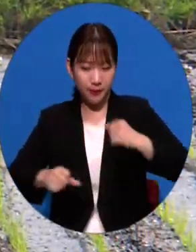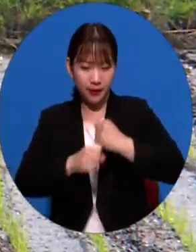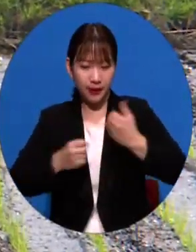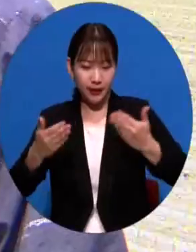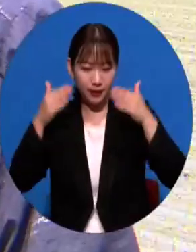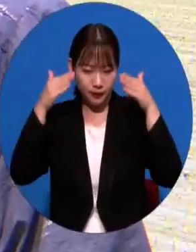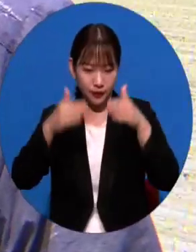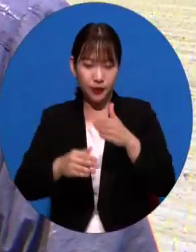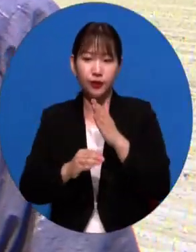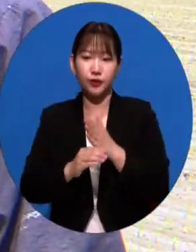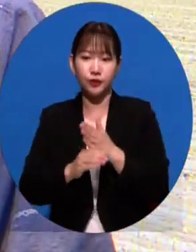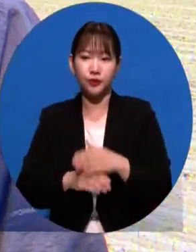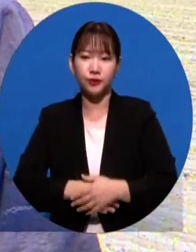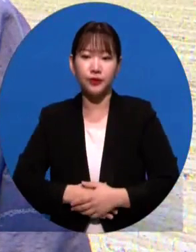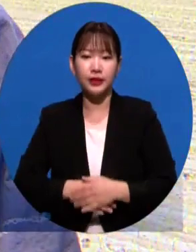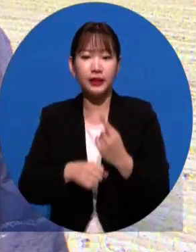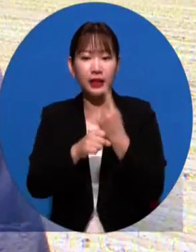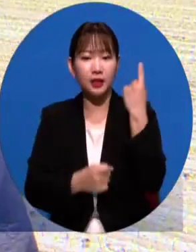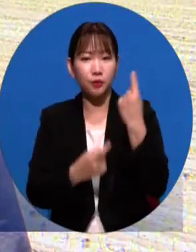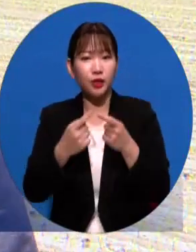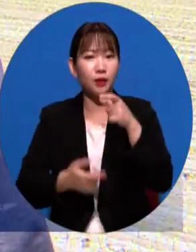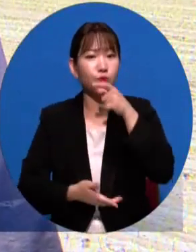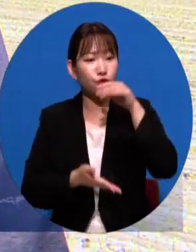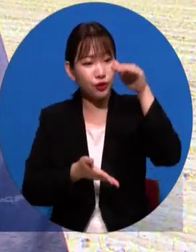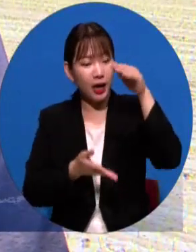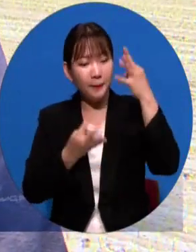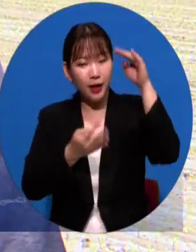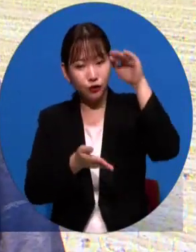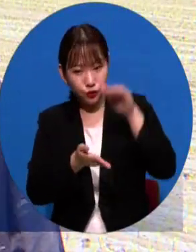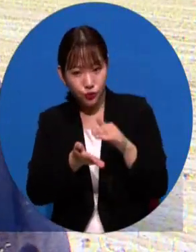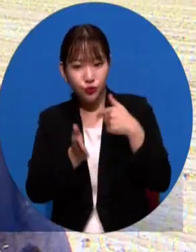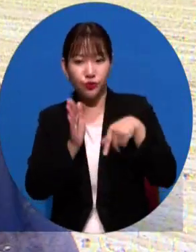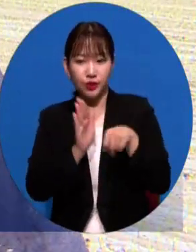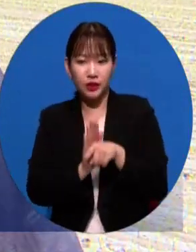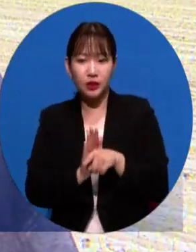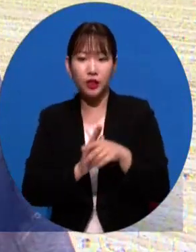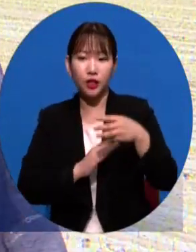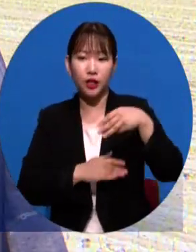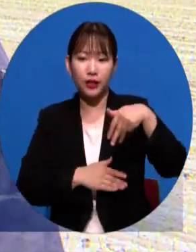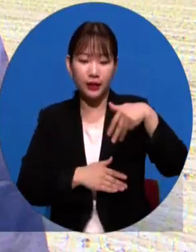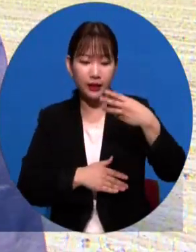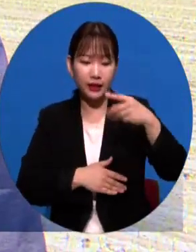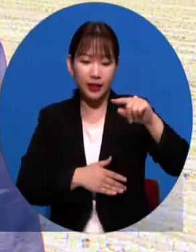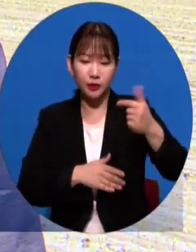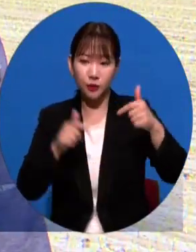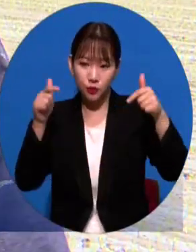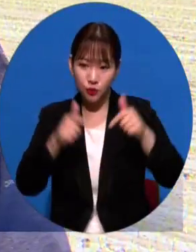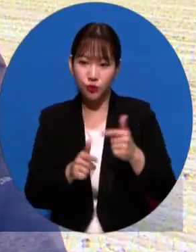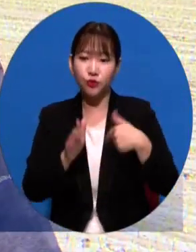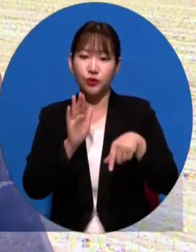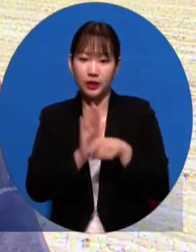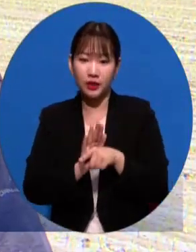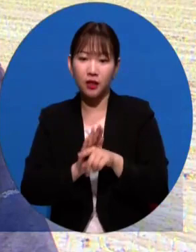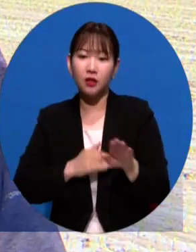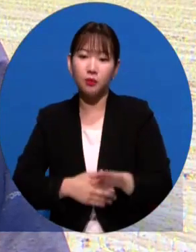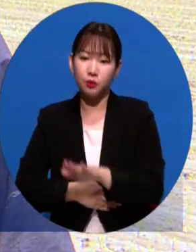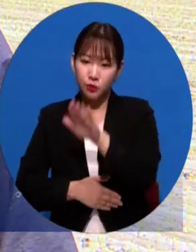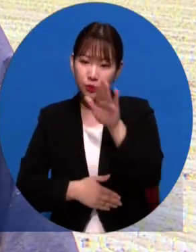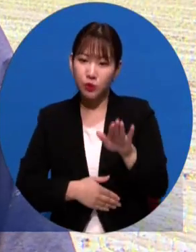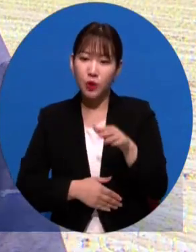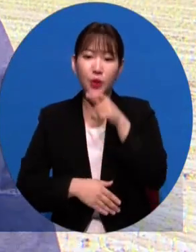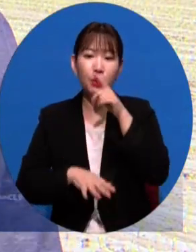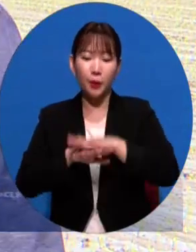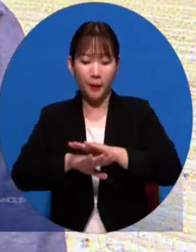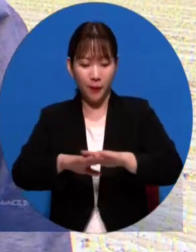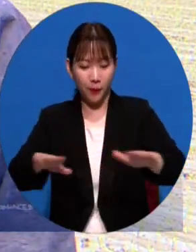있습니다. 작년보다 물량을 많이 줄이기 위해서 저탄소로 하면서 이제 전체적으로 보면